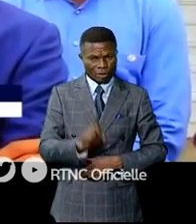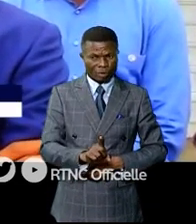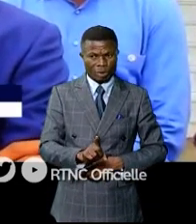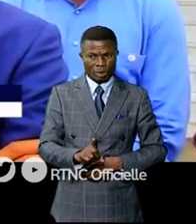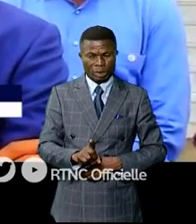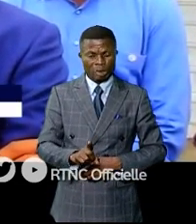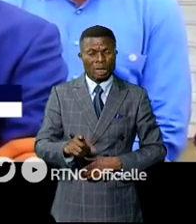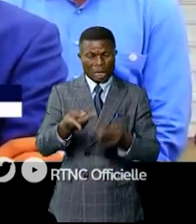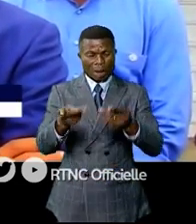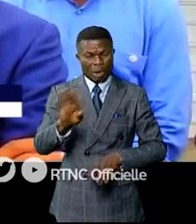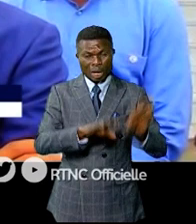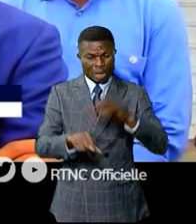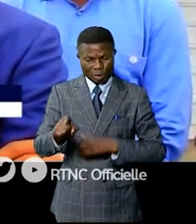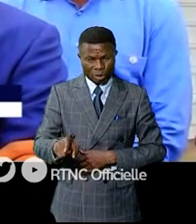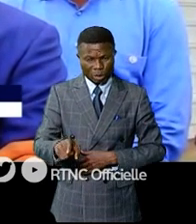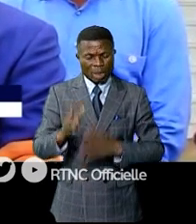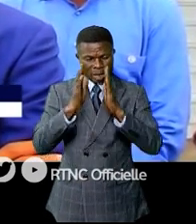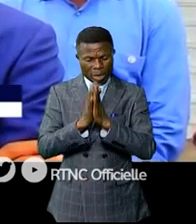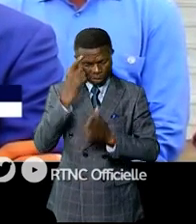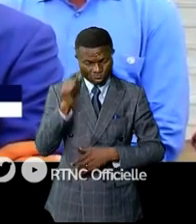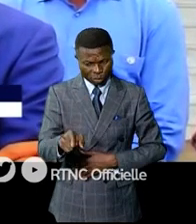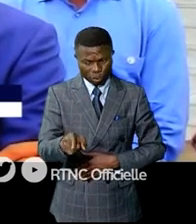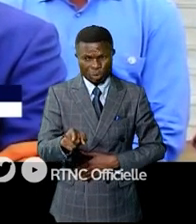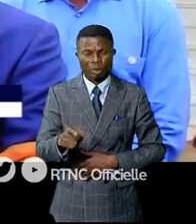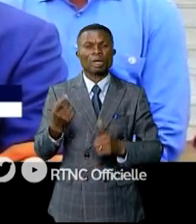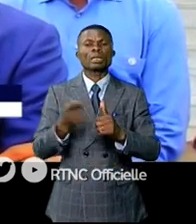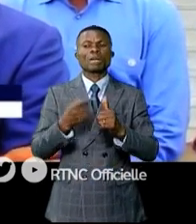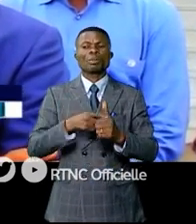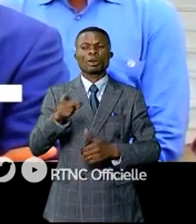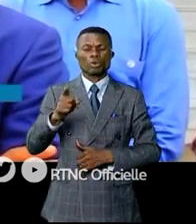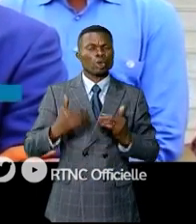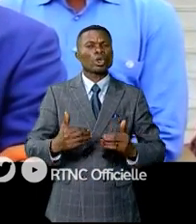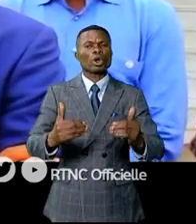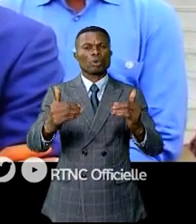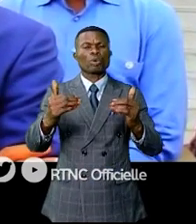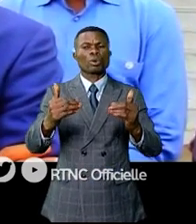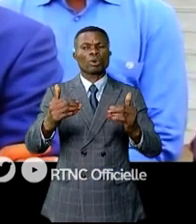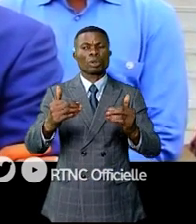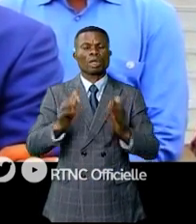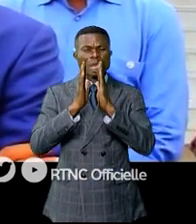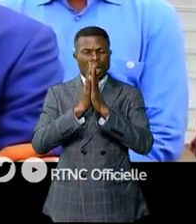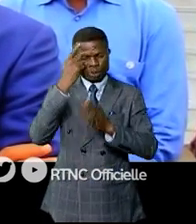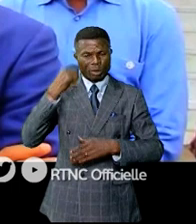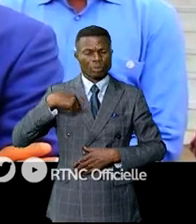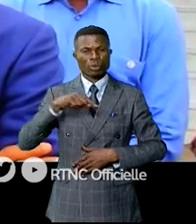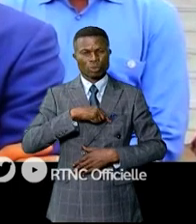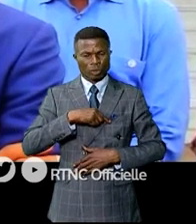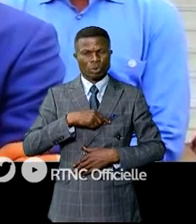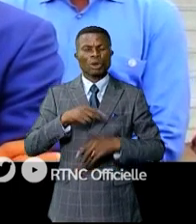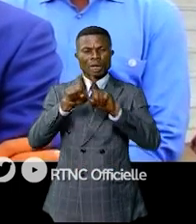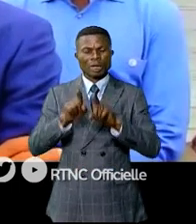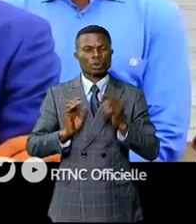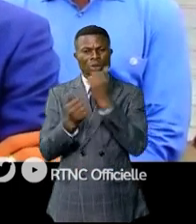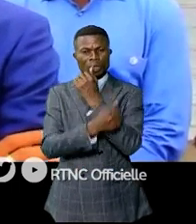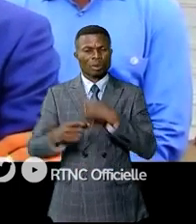au mausolée pour prier pour lui et surtout que lui continue à intercéder pour notre pays.